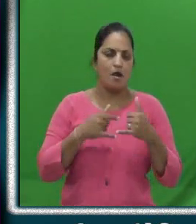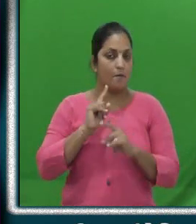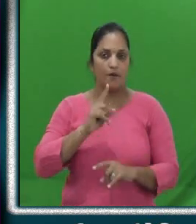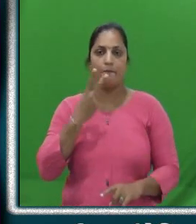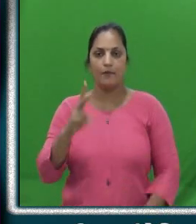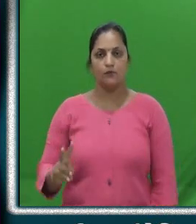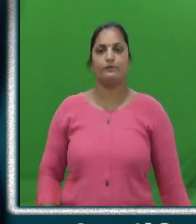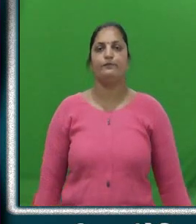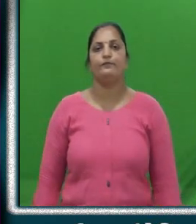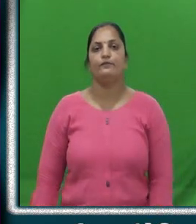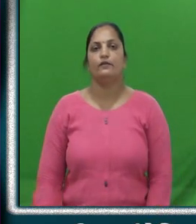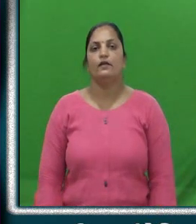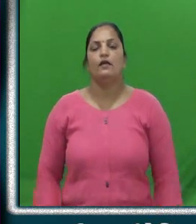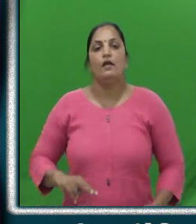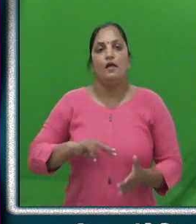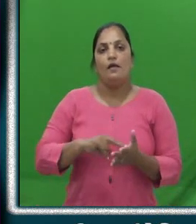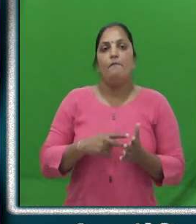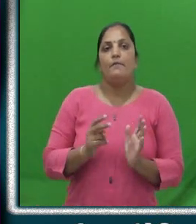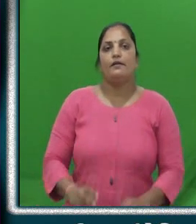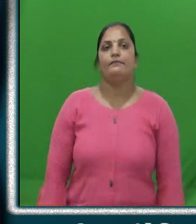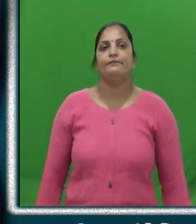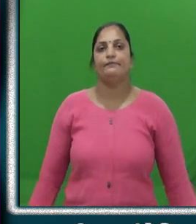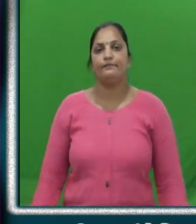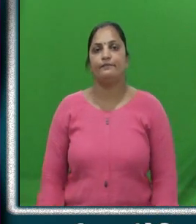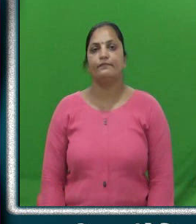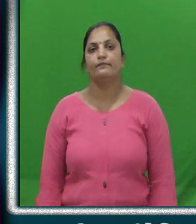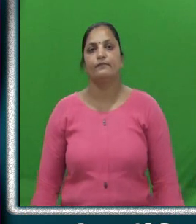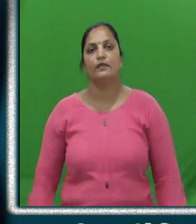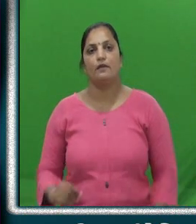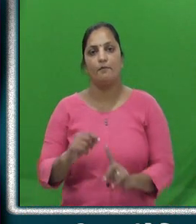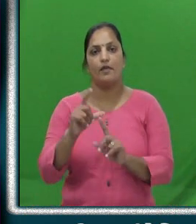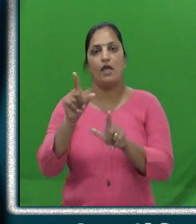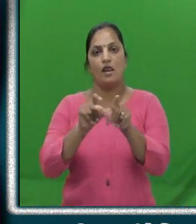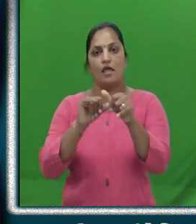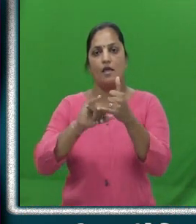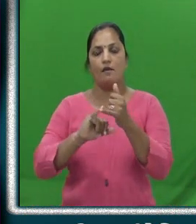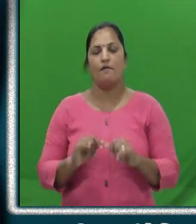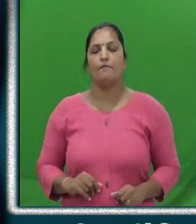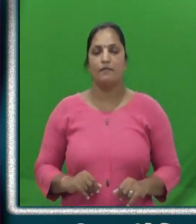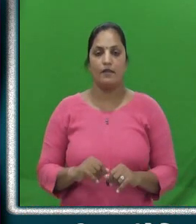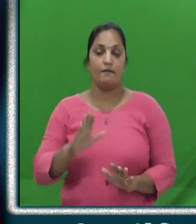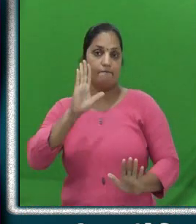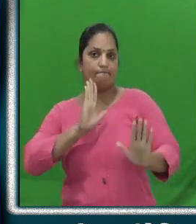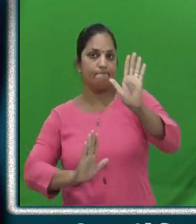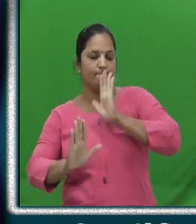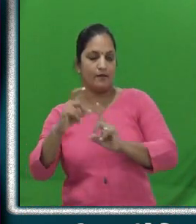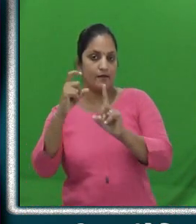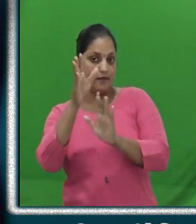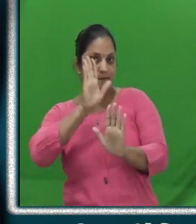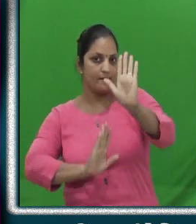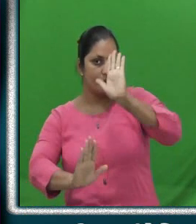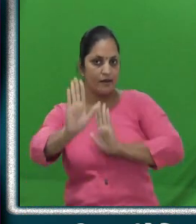થાય નહીં. પ્લે એટલે બીજું શું થાય? એ એટલે નાટક પણ